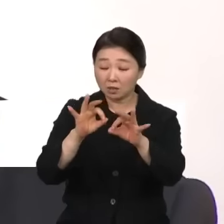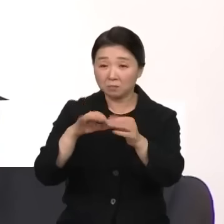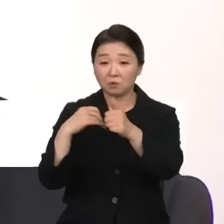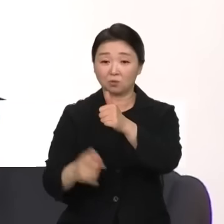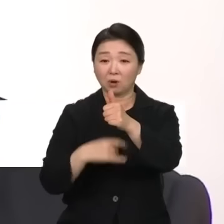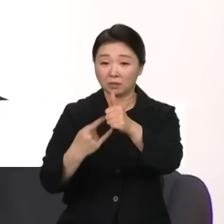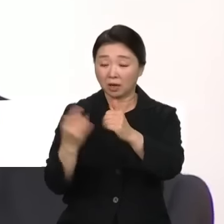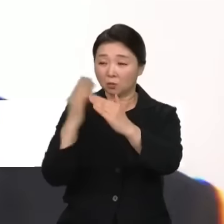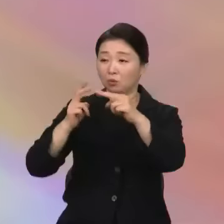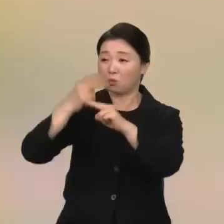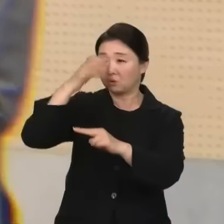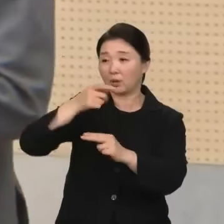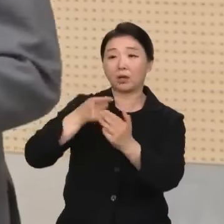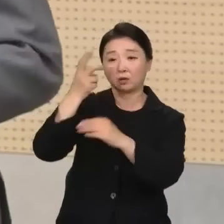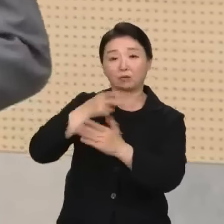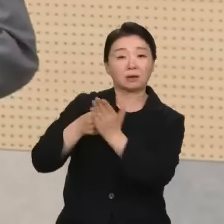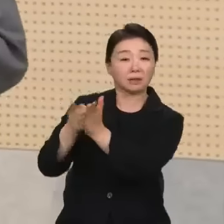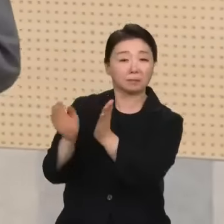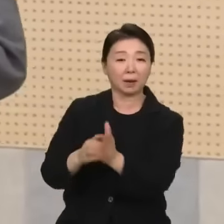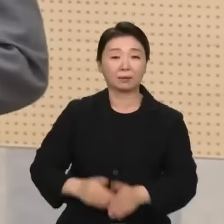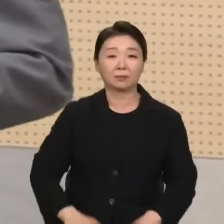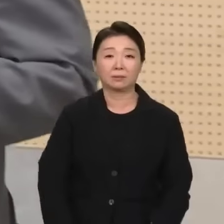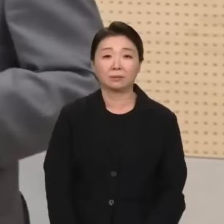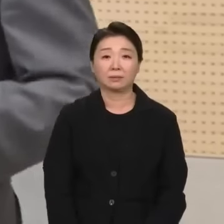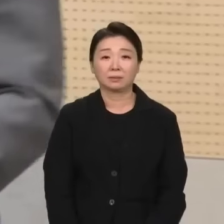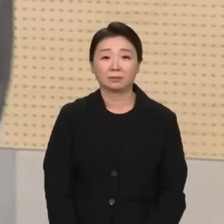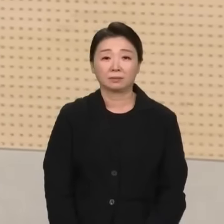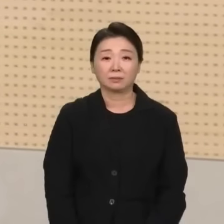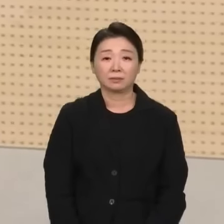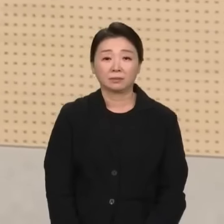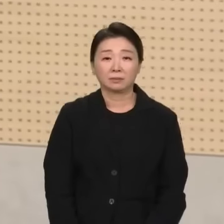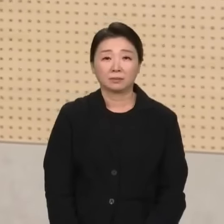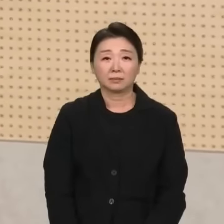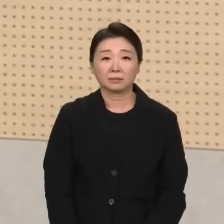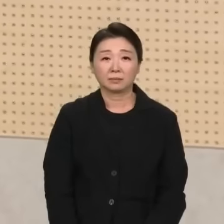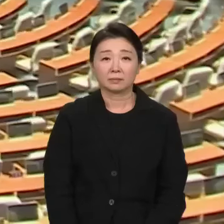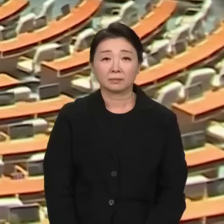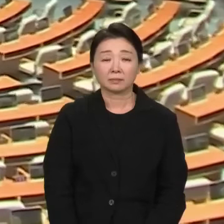수사 의뢰했습니다. JTBC 최현수입니다.